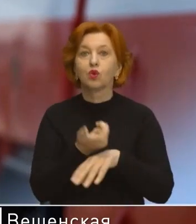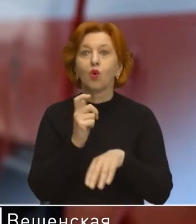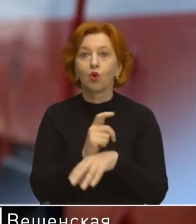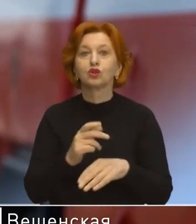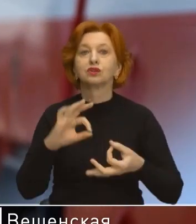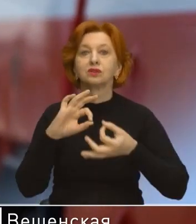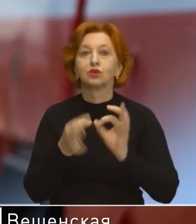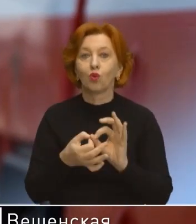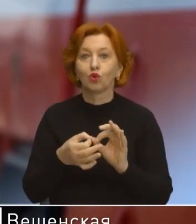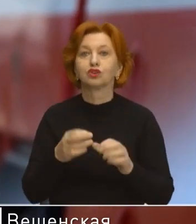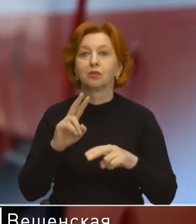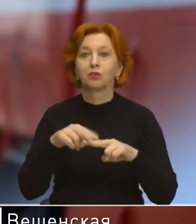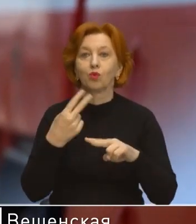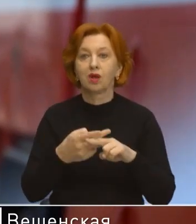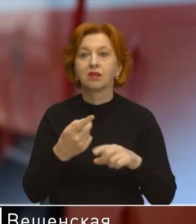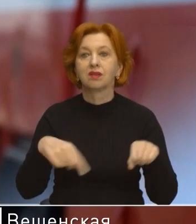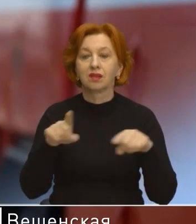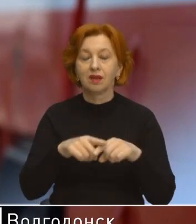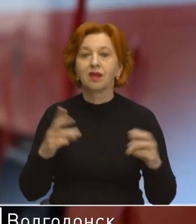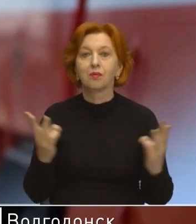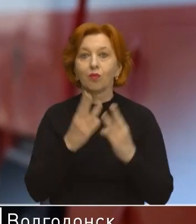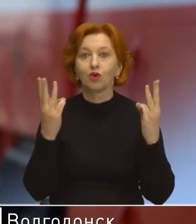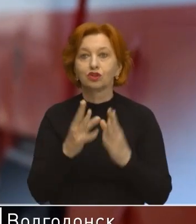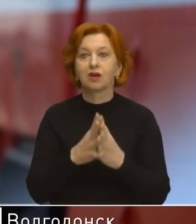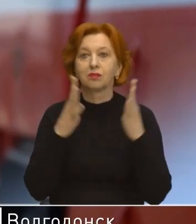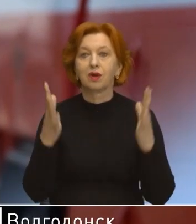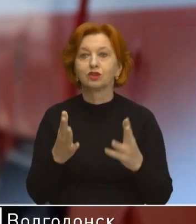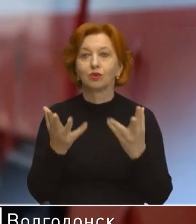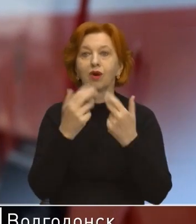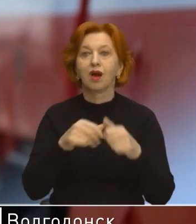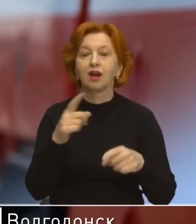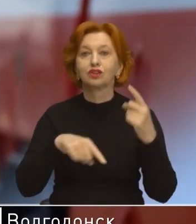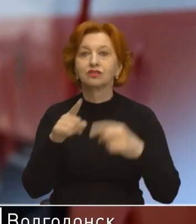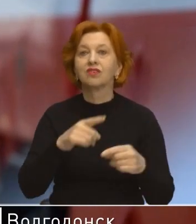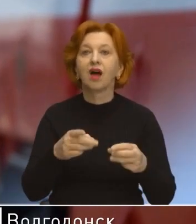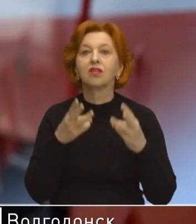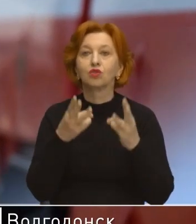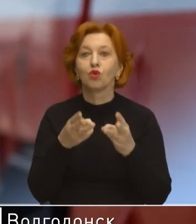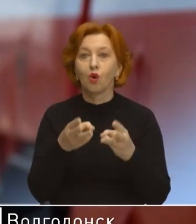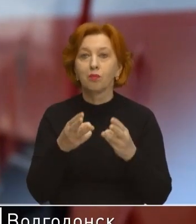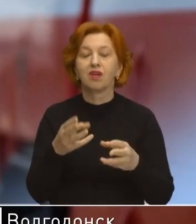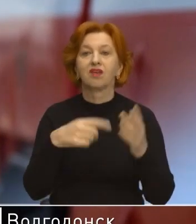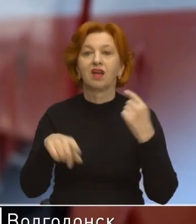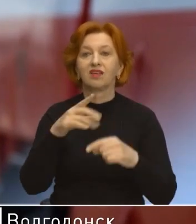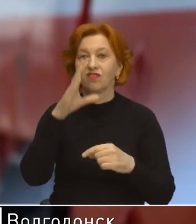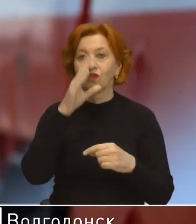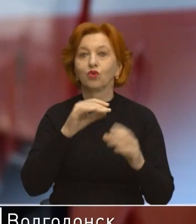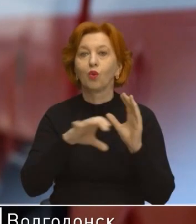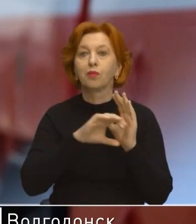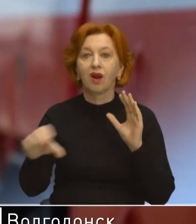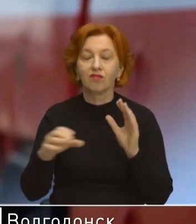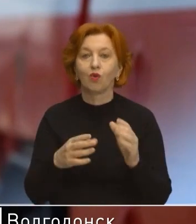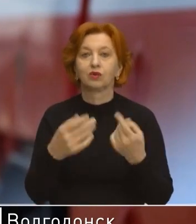сложным, потому что ликвидировать такие пожары тяжело из-за большого количества топлива, трубопроводов, наличия